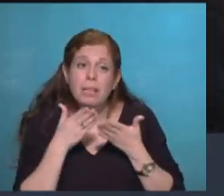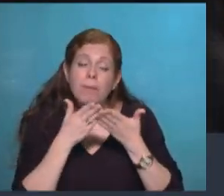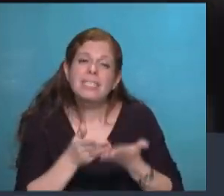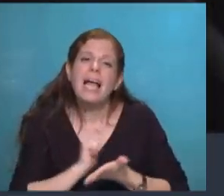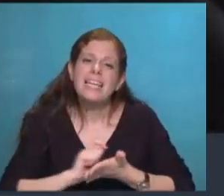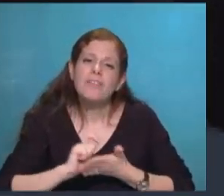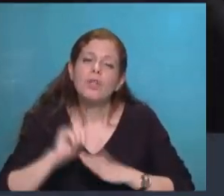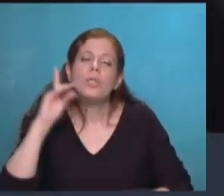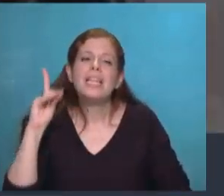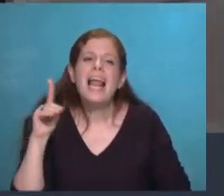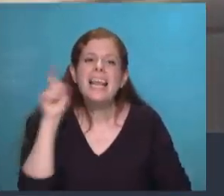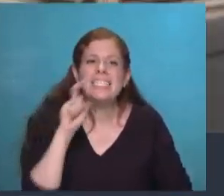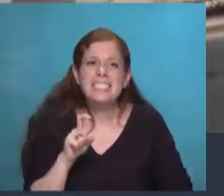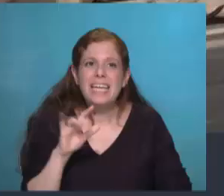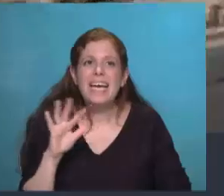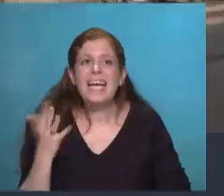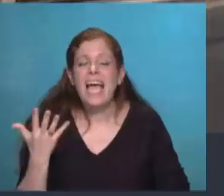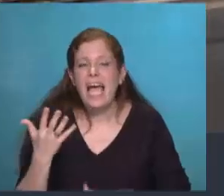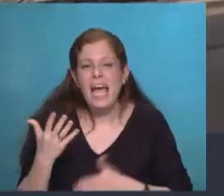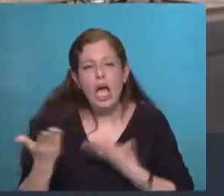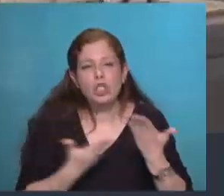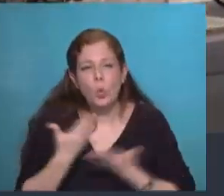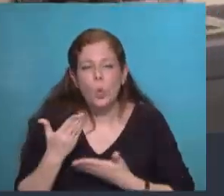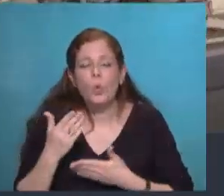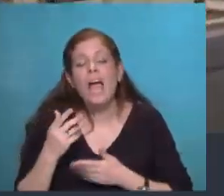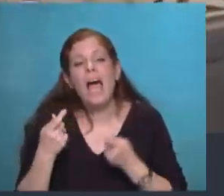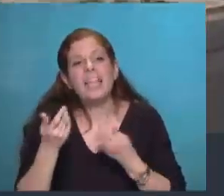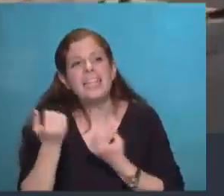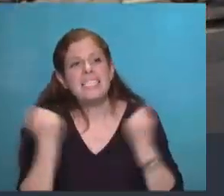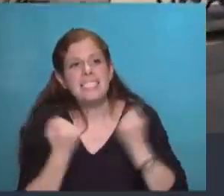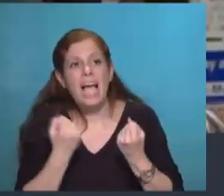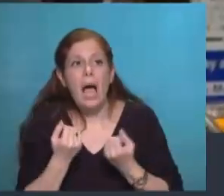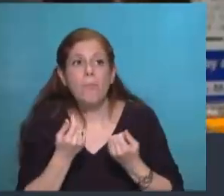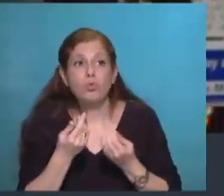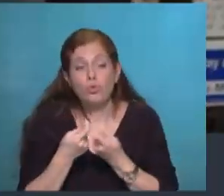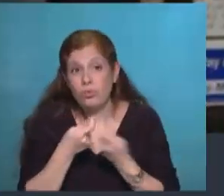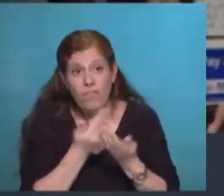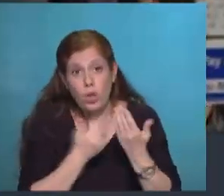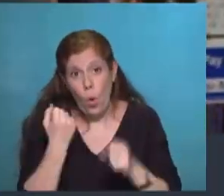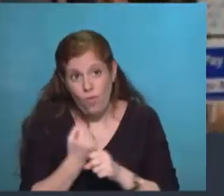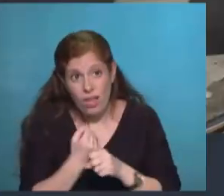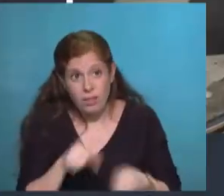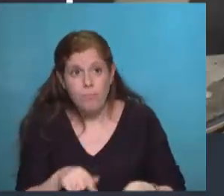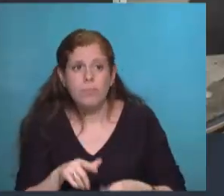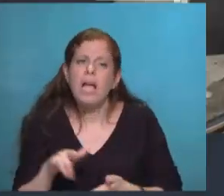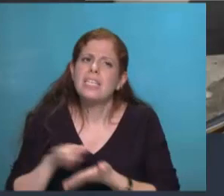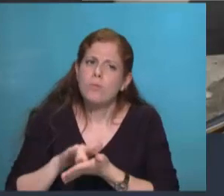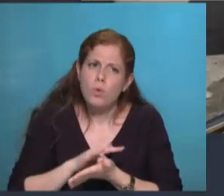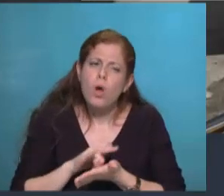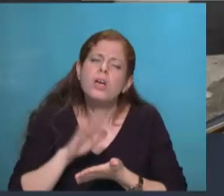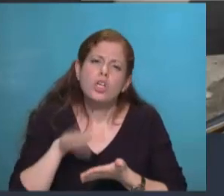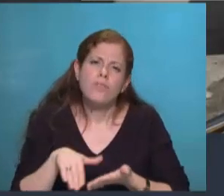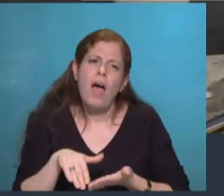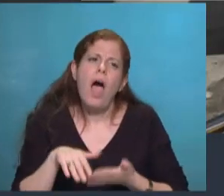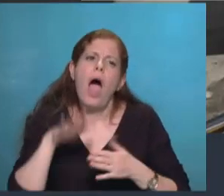דניאל זירי איך שירות הקארפול הנסיעה המשותפת עובד. אז אצלנו בניו יורק קיימת כבר 5 שנים אפליקציית